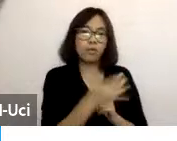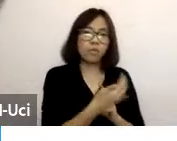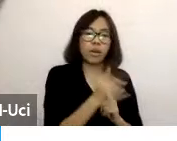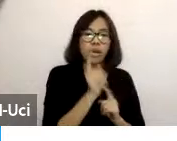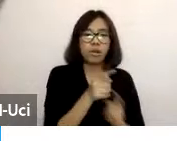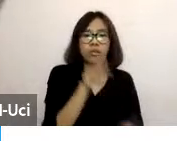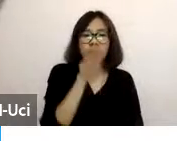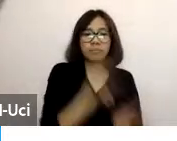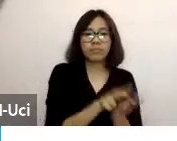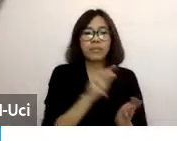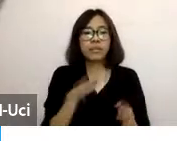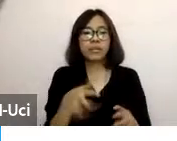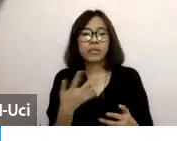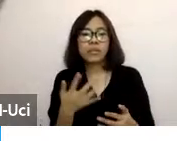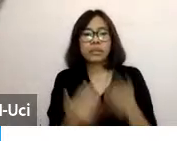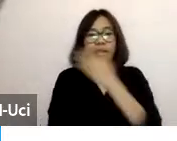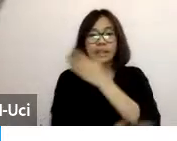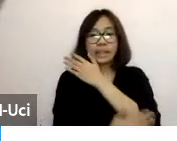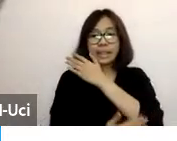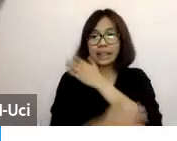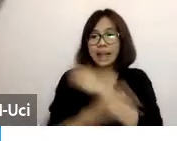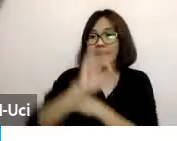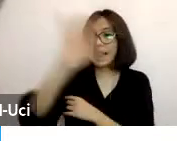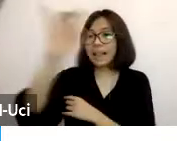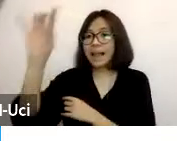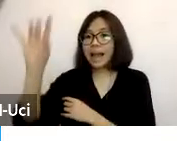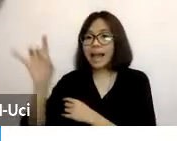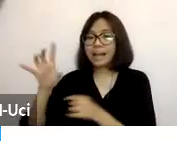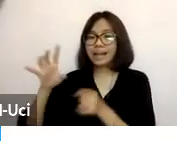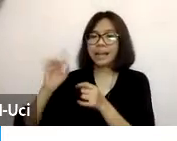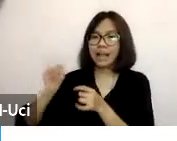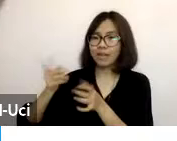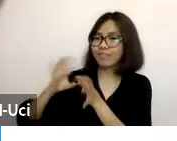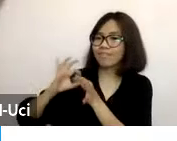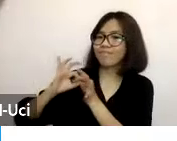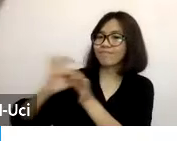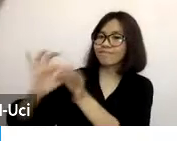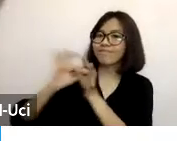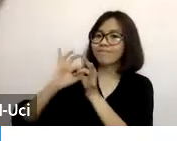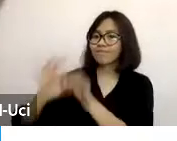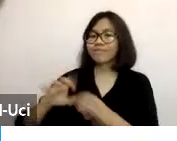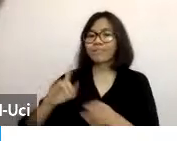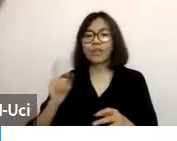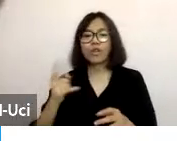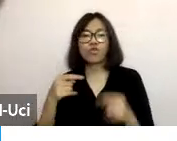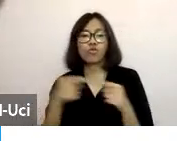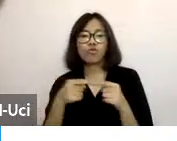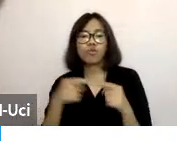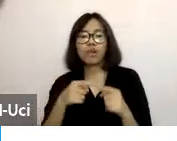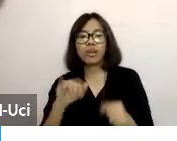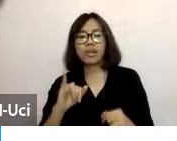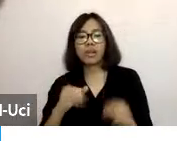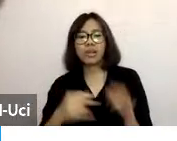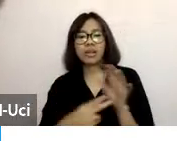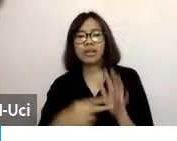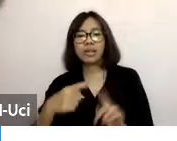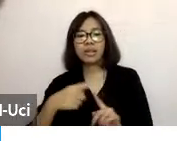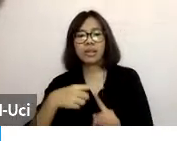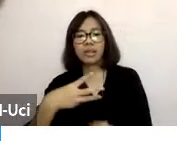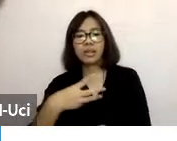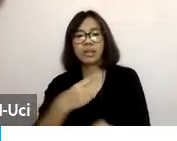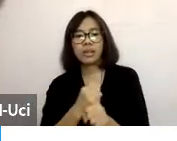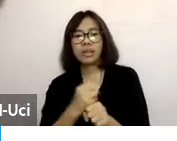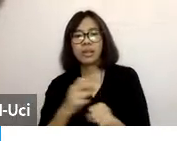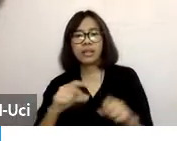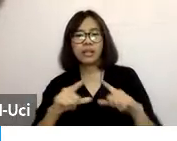integrasi dengan negara lainnya ini yang barangkali menjadi PR kita bersama ketika bicara integrasi karena kalau